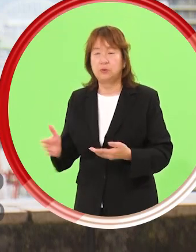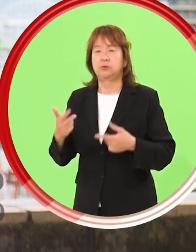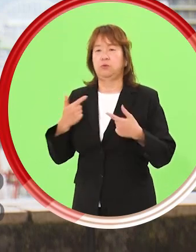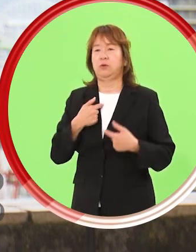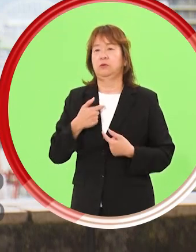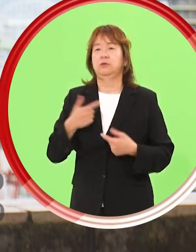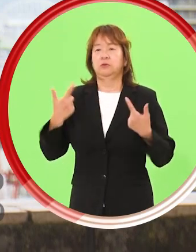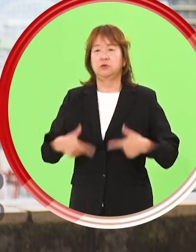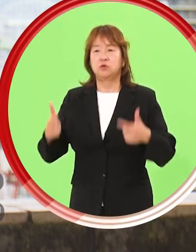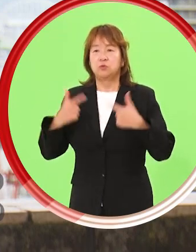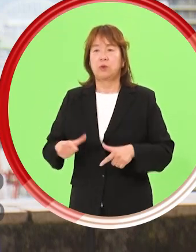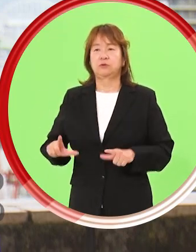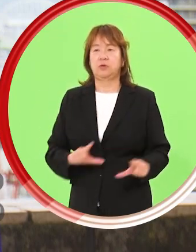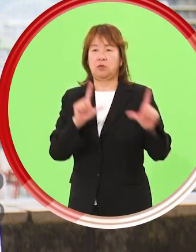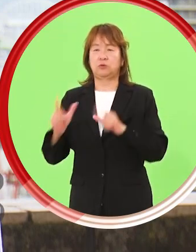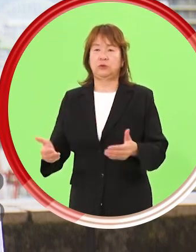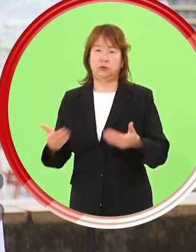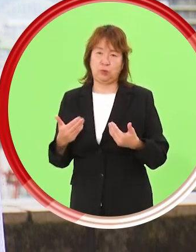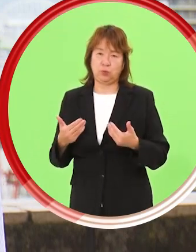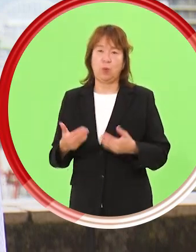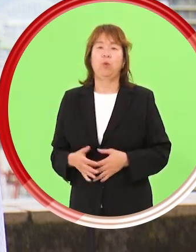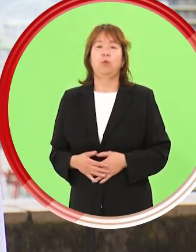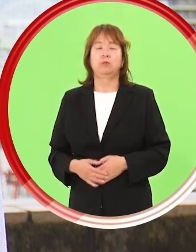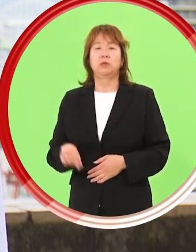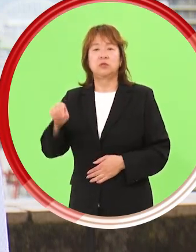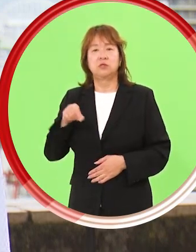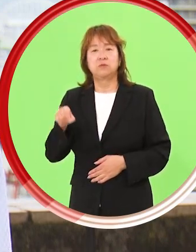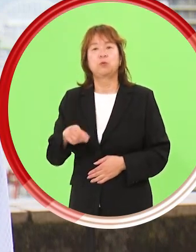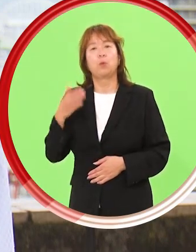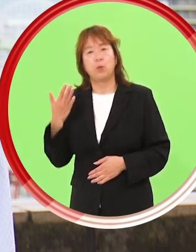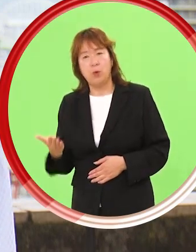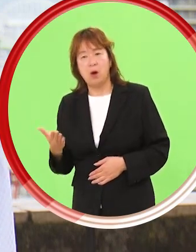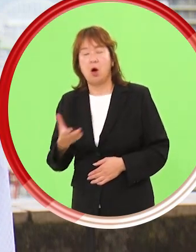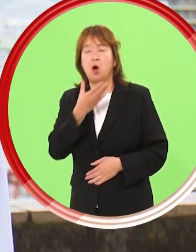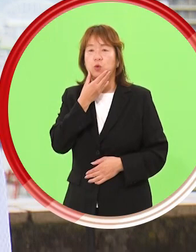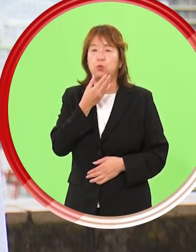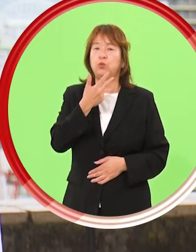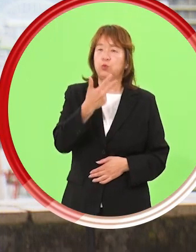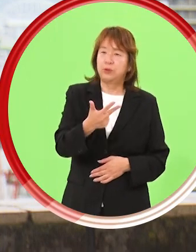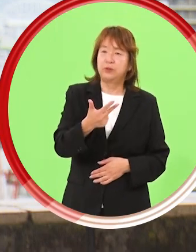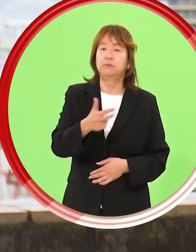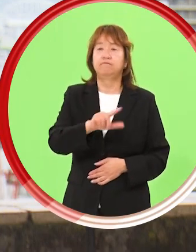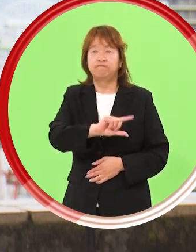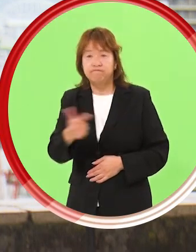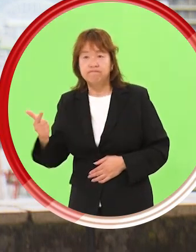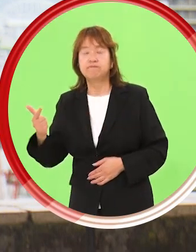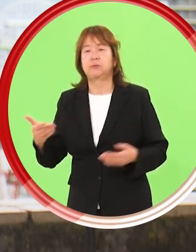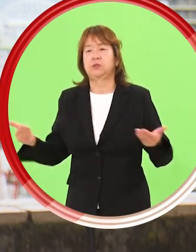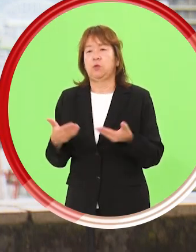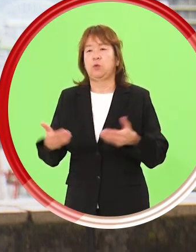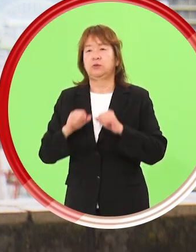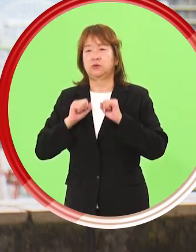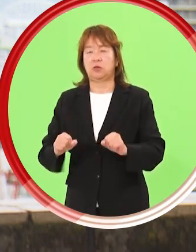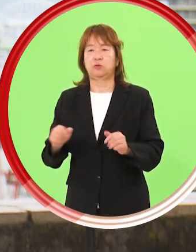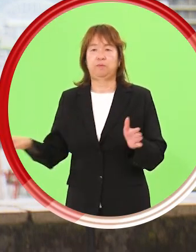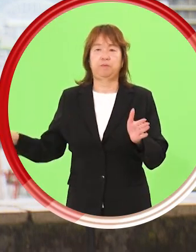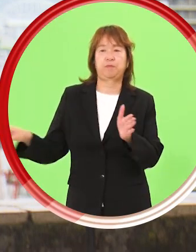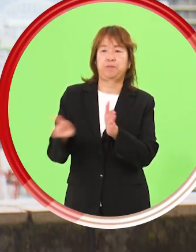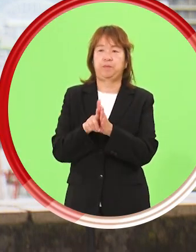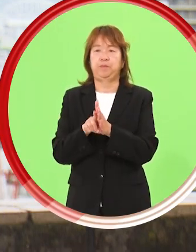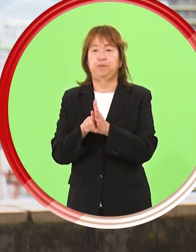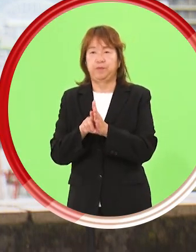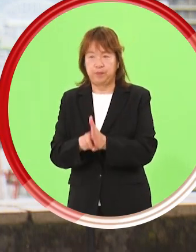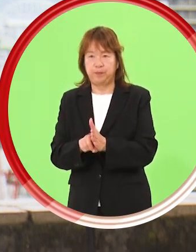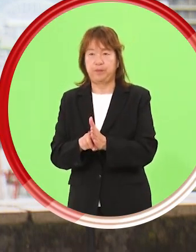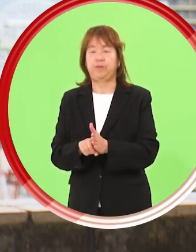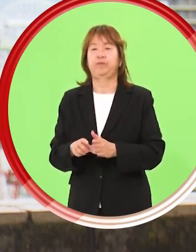が幅広く、私自身もこれまでにライフラインにかかる施設関係の事務や福祉関係などの様々な仕事に携わって